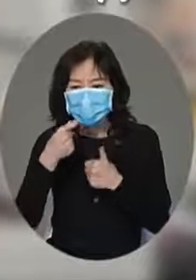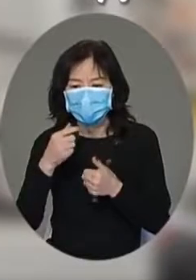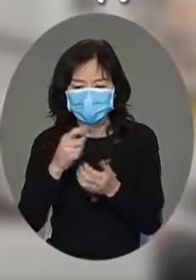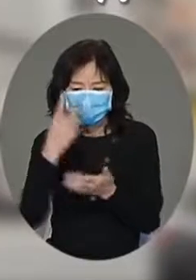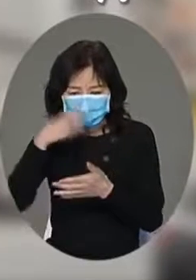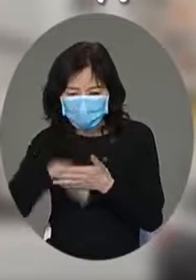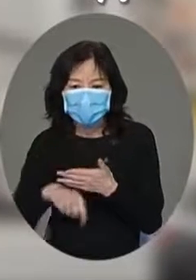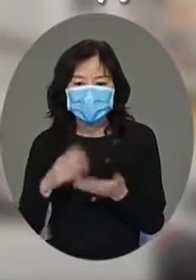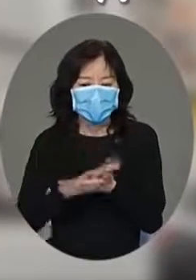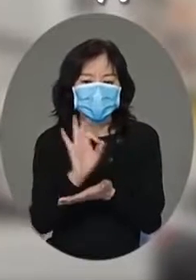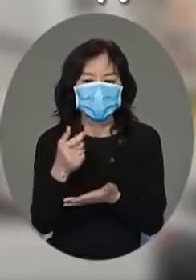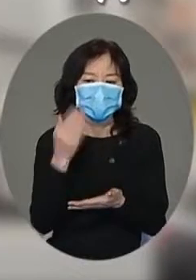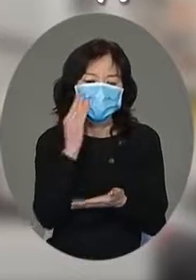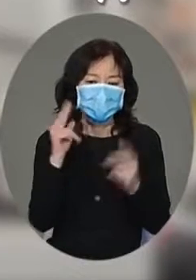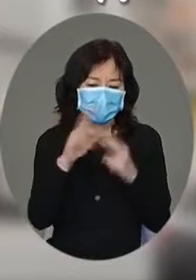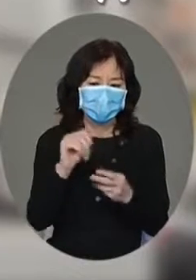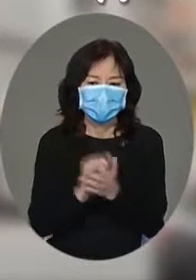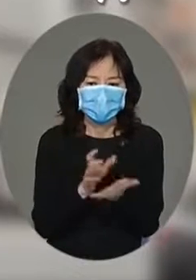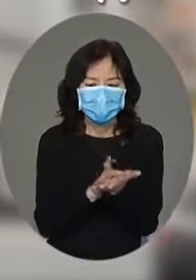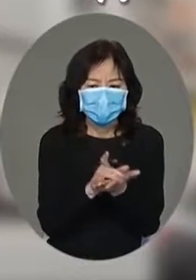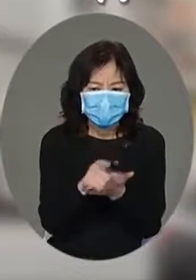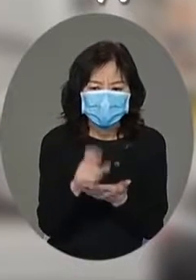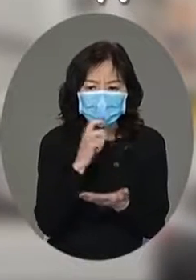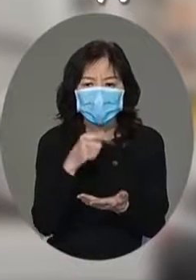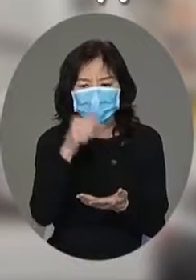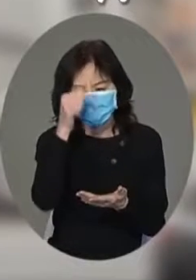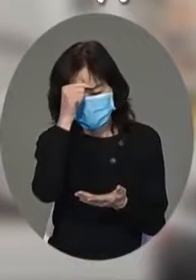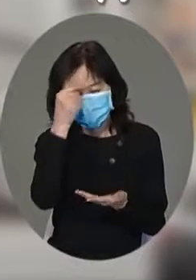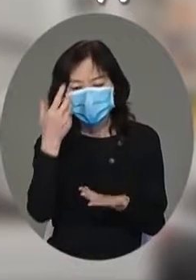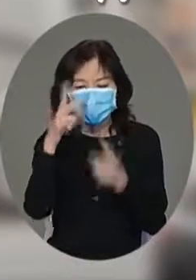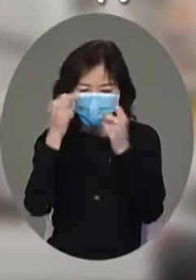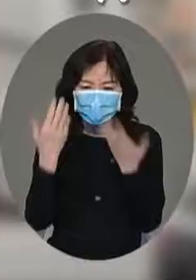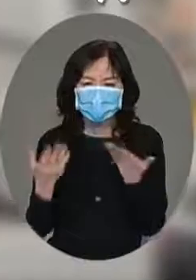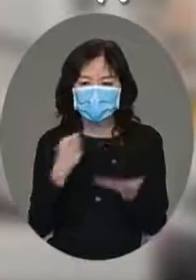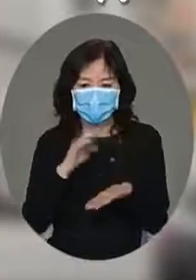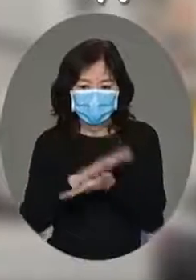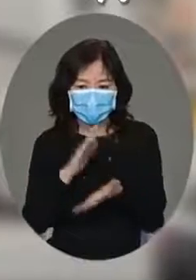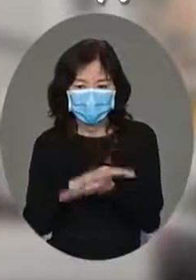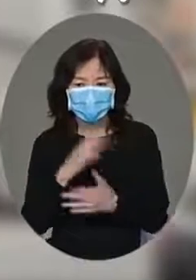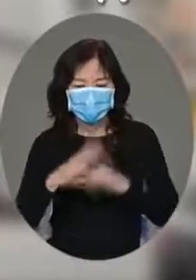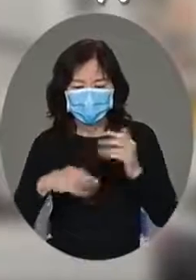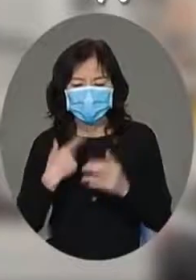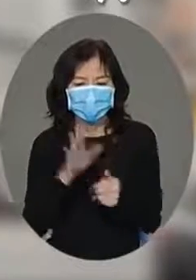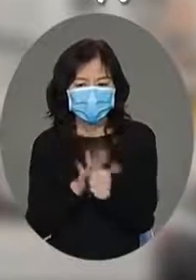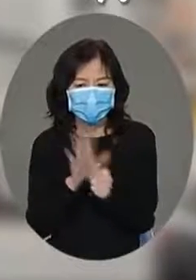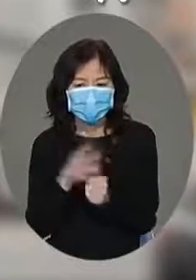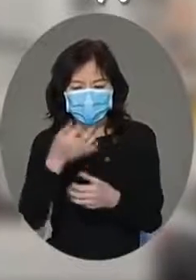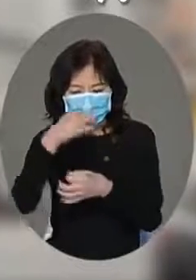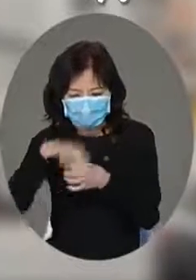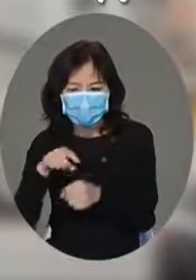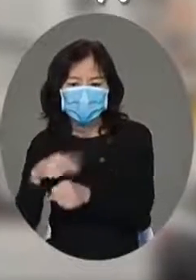試。有專家認為最好由登記或者註冊護士或者有經驗技術員採樣，以確保樣本